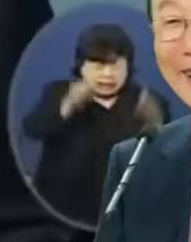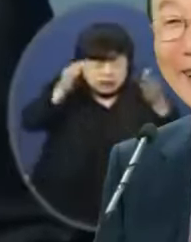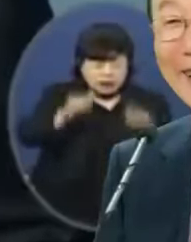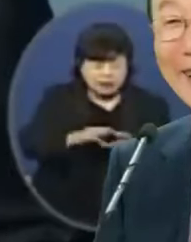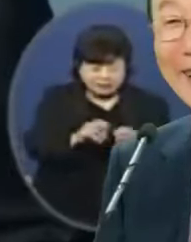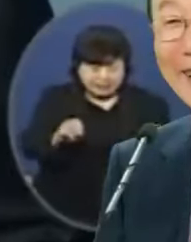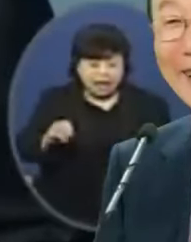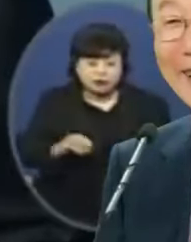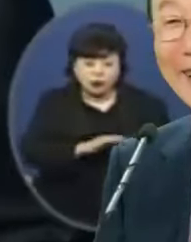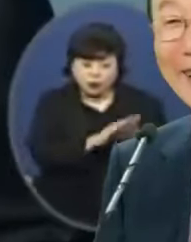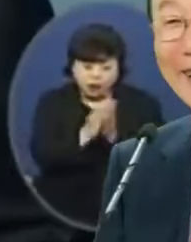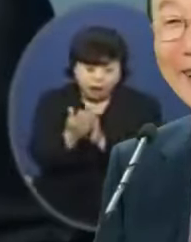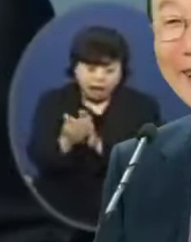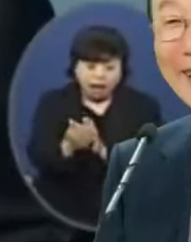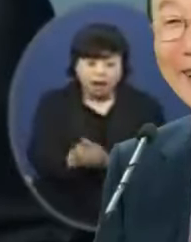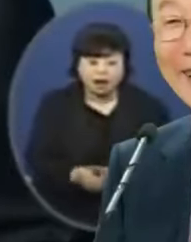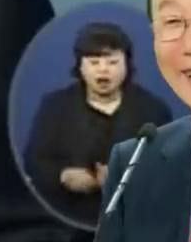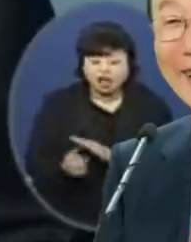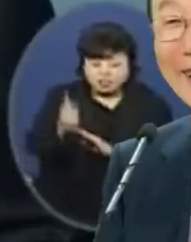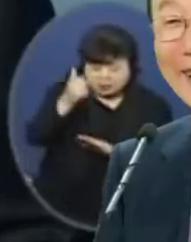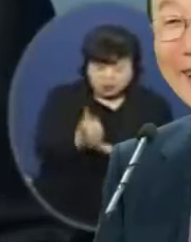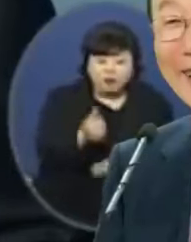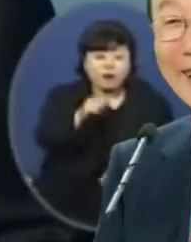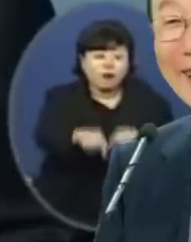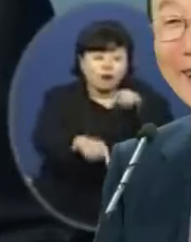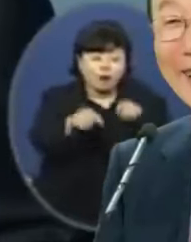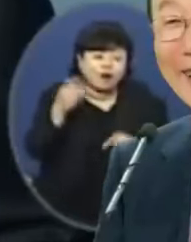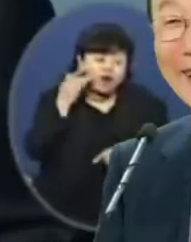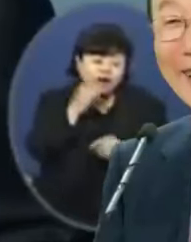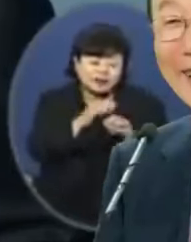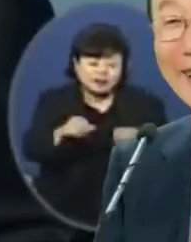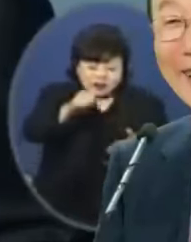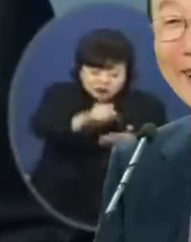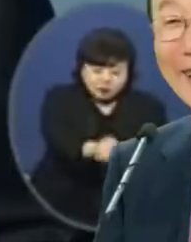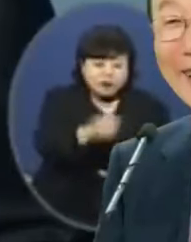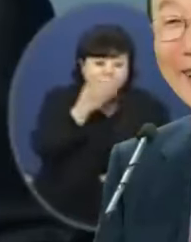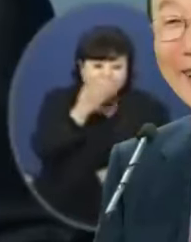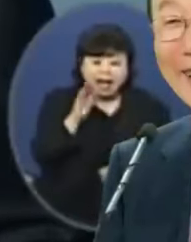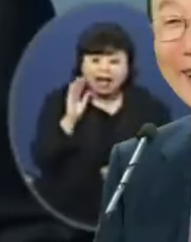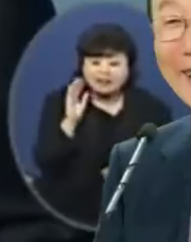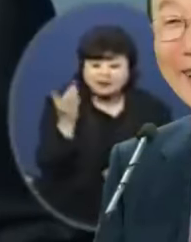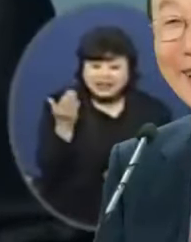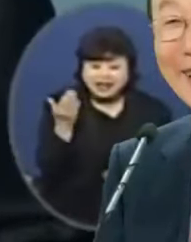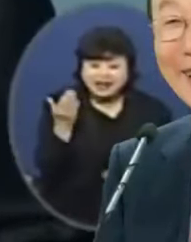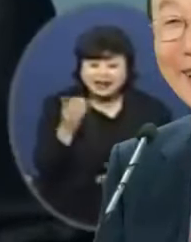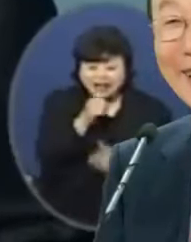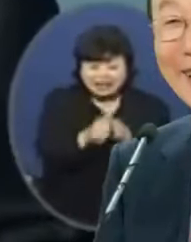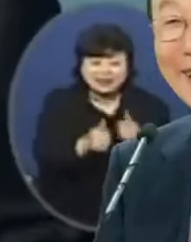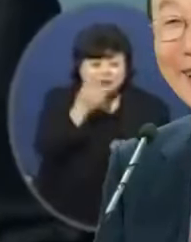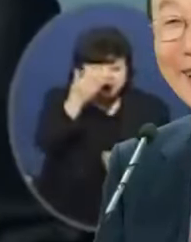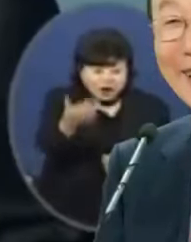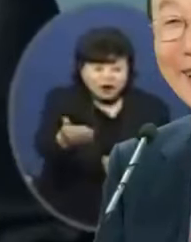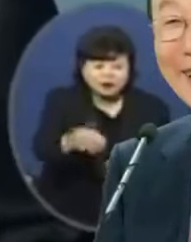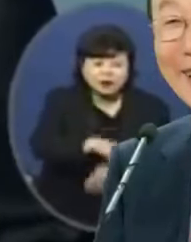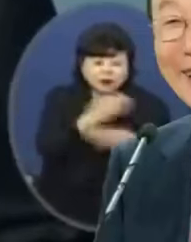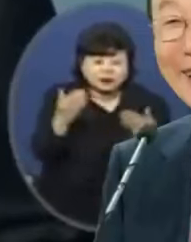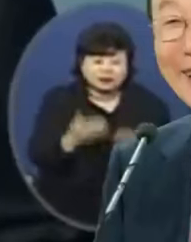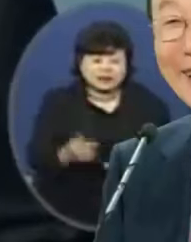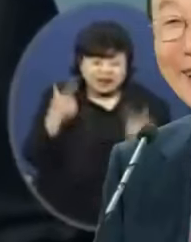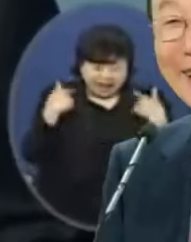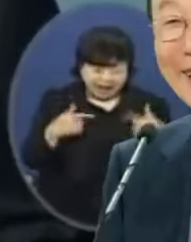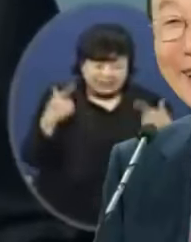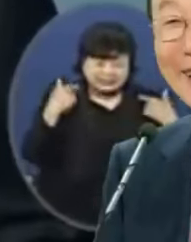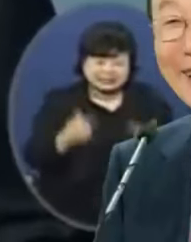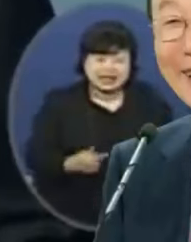되고 성공으로 유유히 걸어 들어가서 젖과 꿀이 흐르는 땅을 점령할 수가 있는 것입니다. 하나님은 여러분이 모든 일에